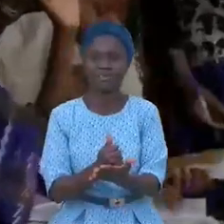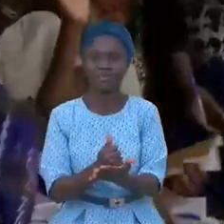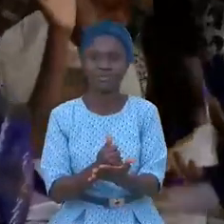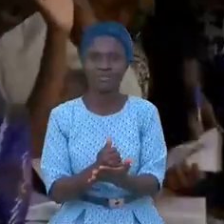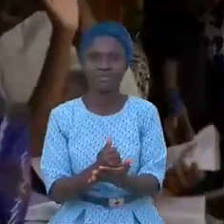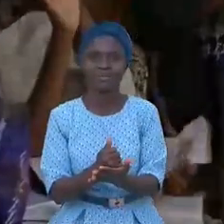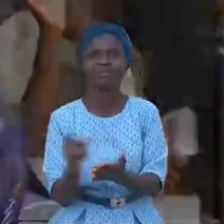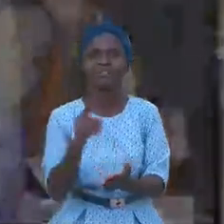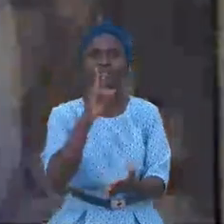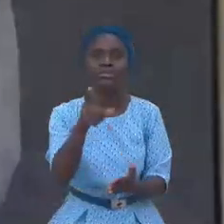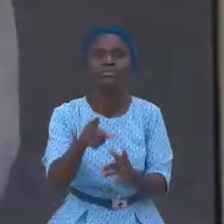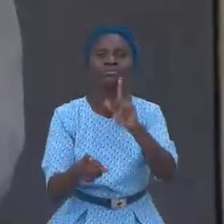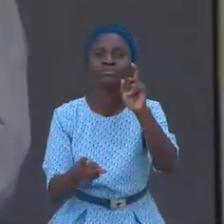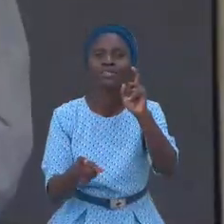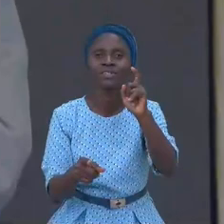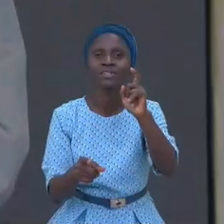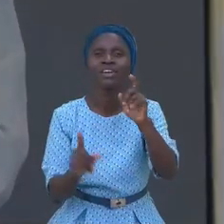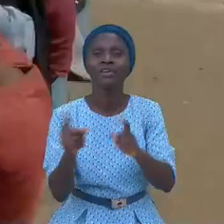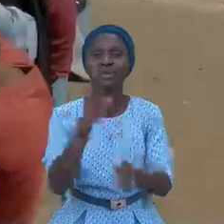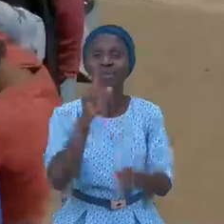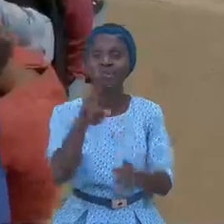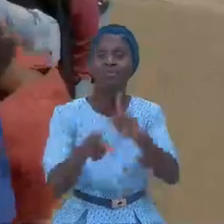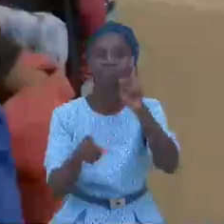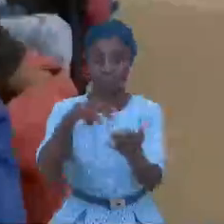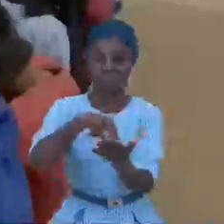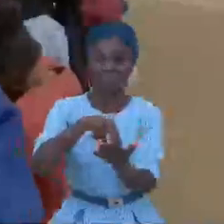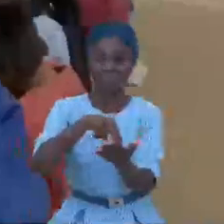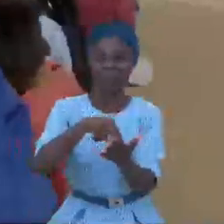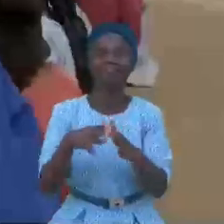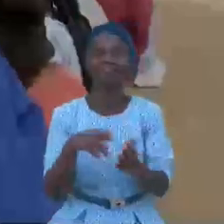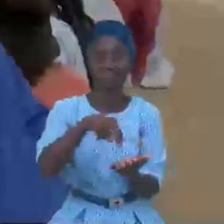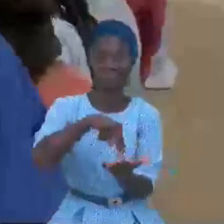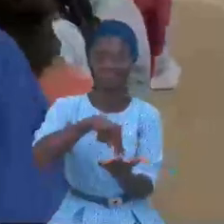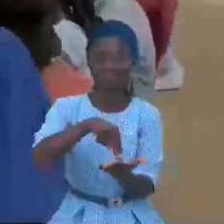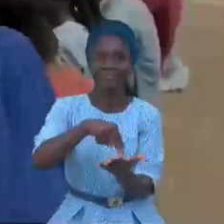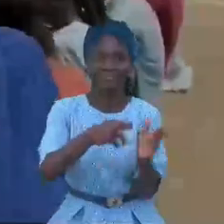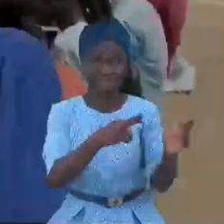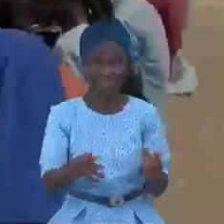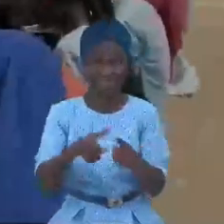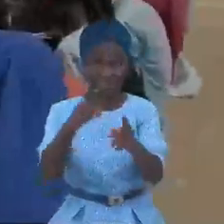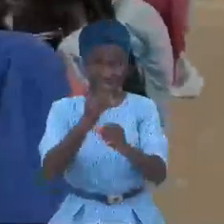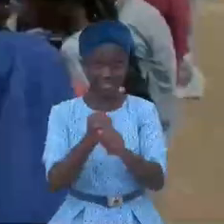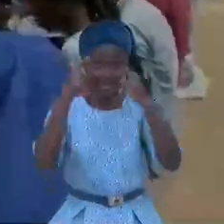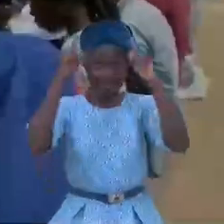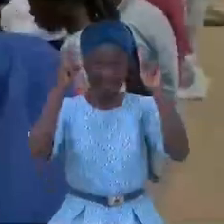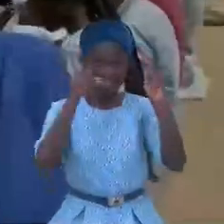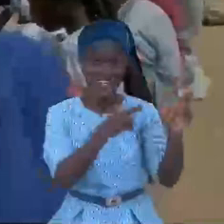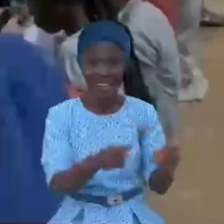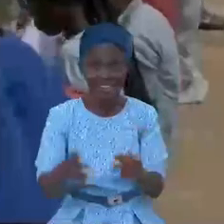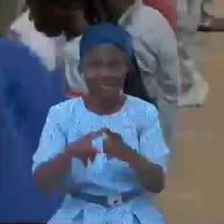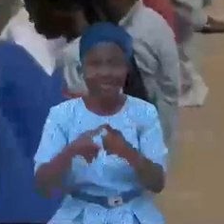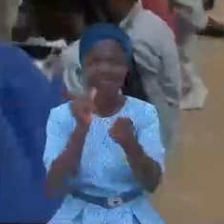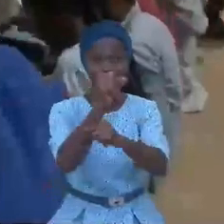Où es-tu là-bas? J'ai dit, où es-tu? Lève-toi, lève-toi, prêt à réaliser. Prêt à